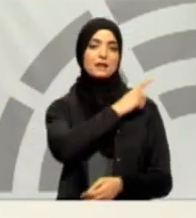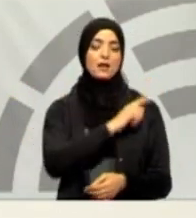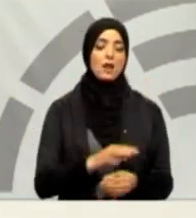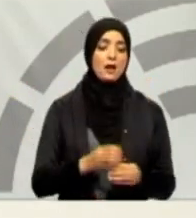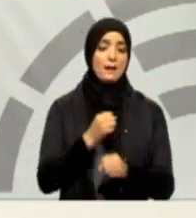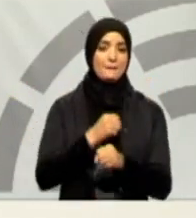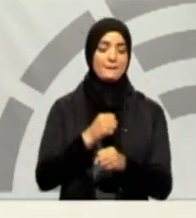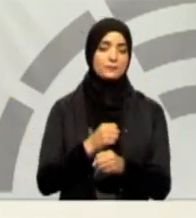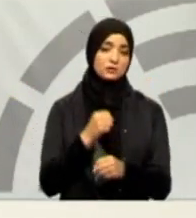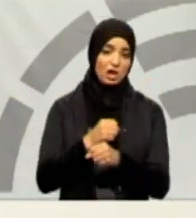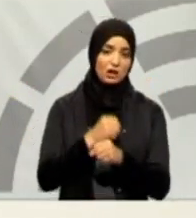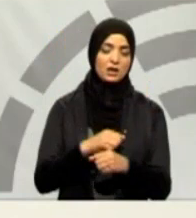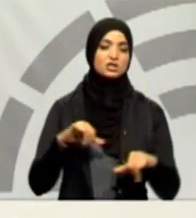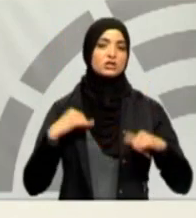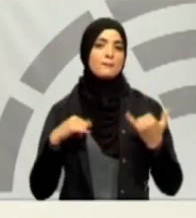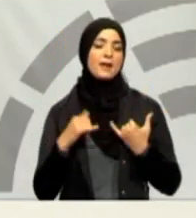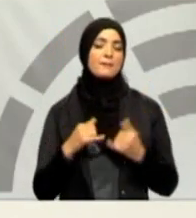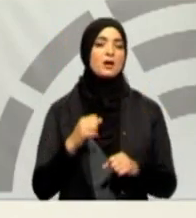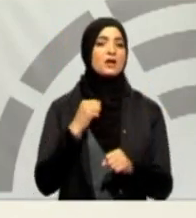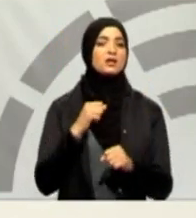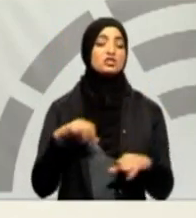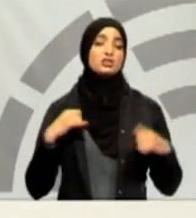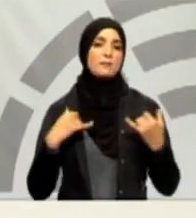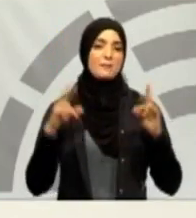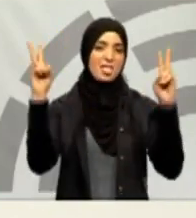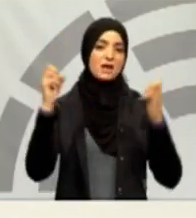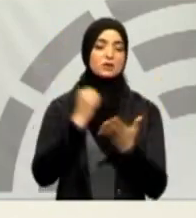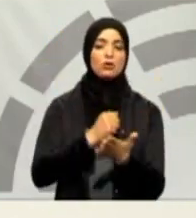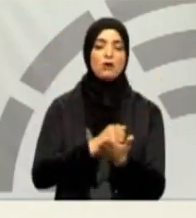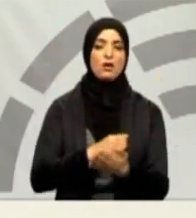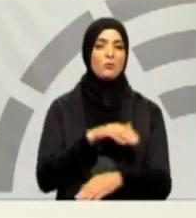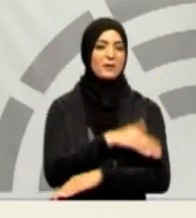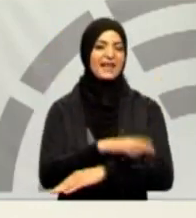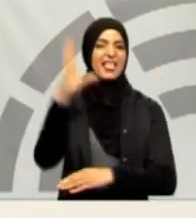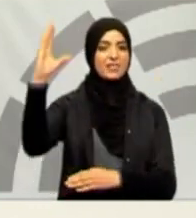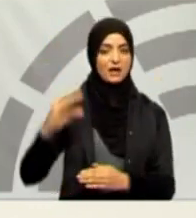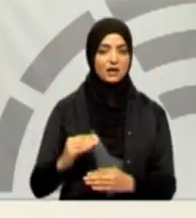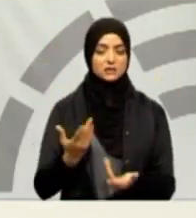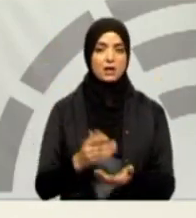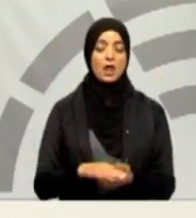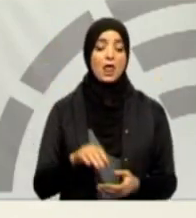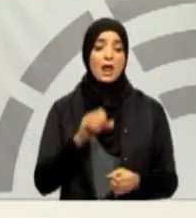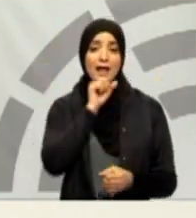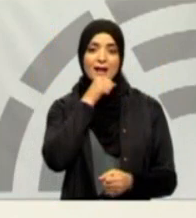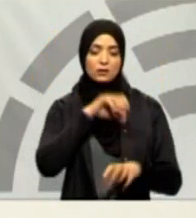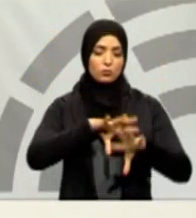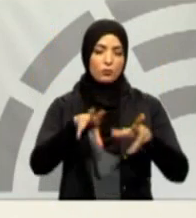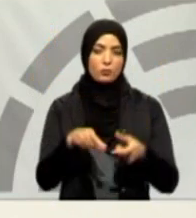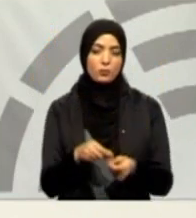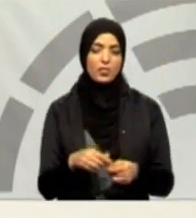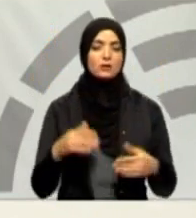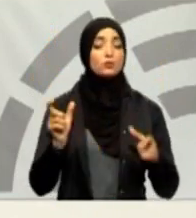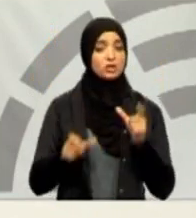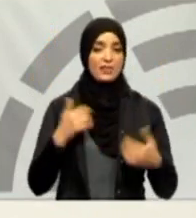البطاله في صفوف الشباب وحاملي الشهائد العليا ونور الفئات المسنه والعائلات المعجزه واصحاب